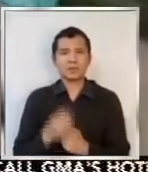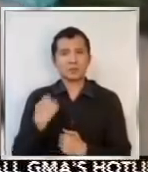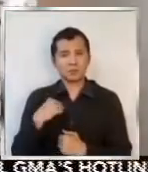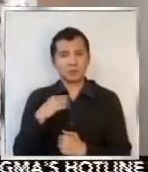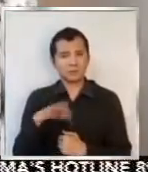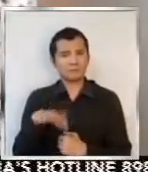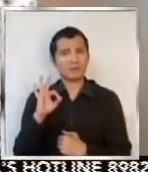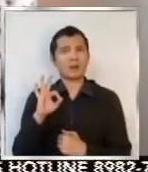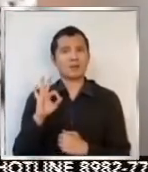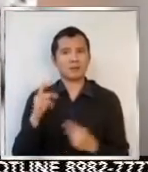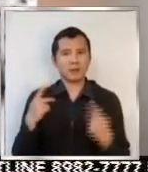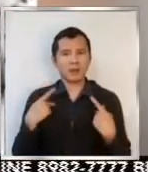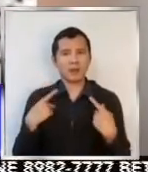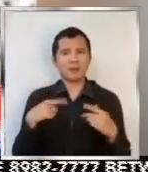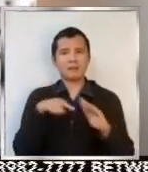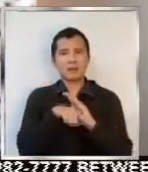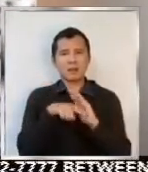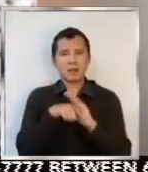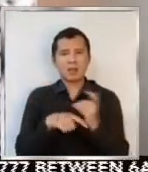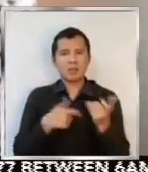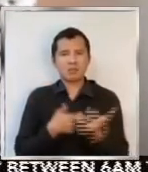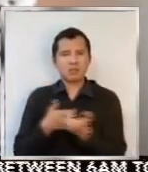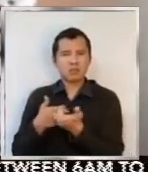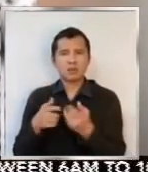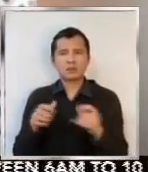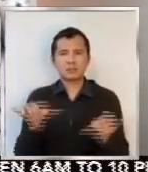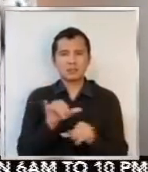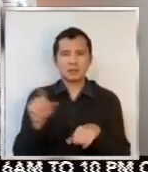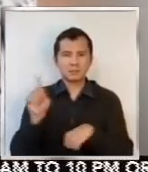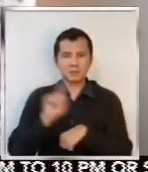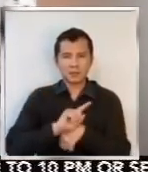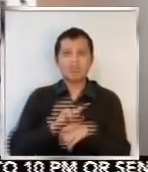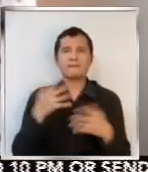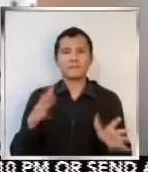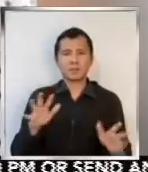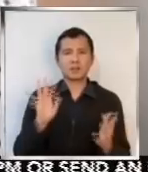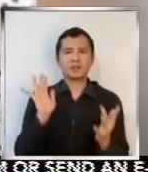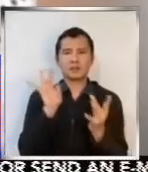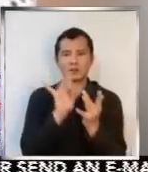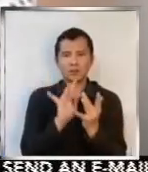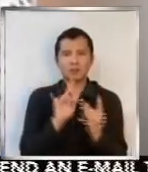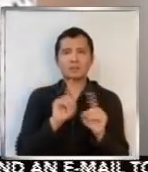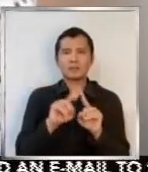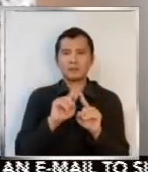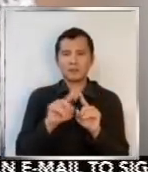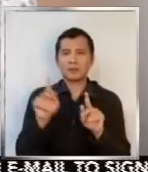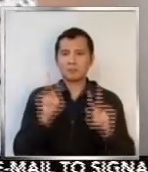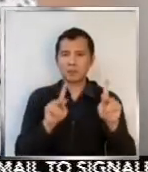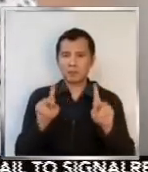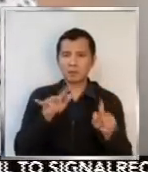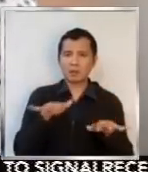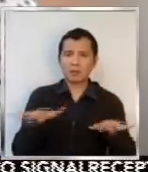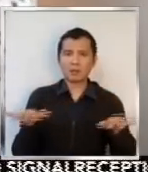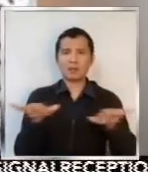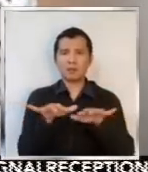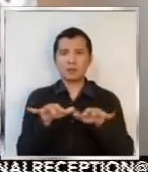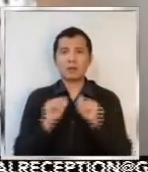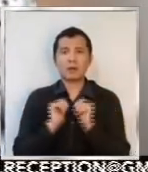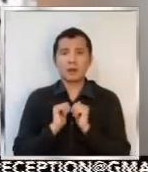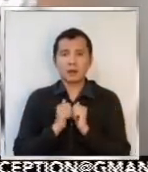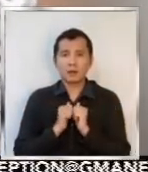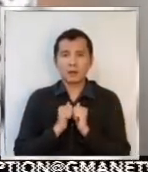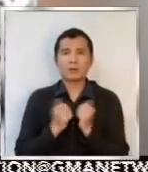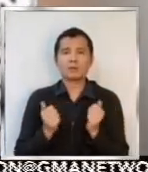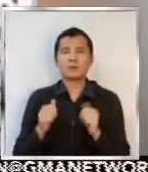same day, we already contacted yung mga locals, yung mga tao doon, through another local group,